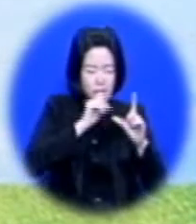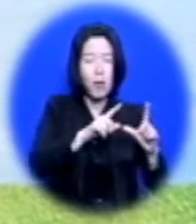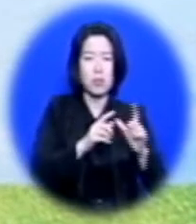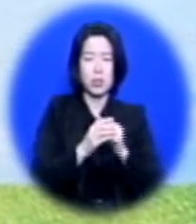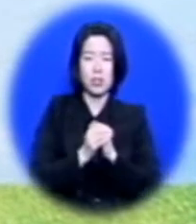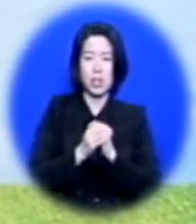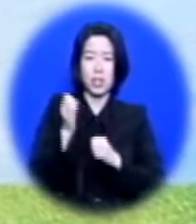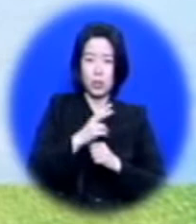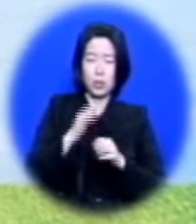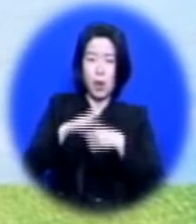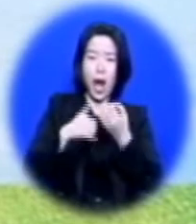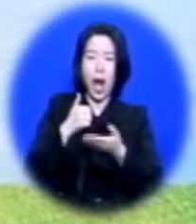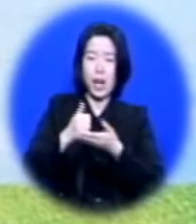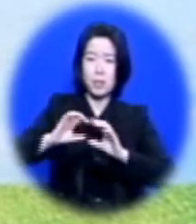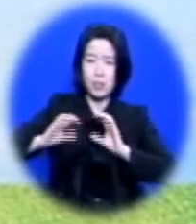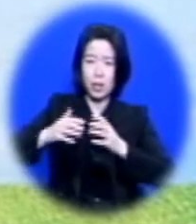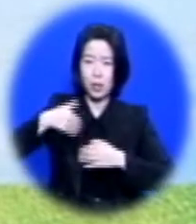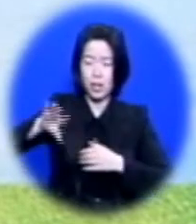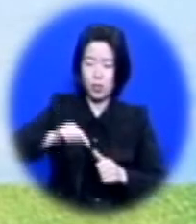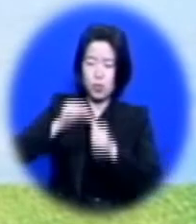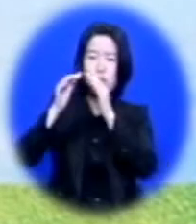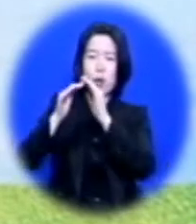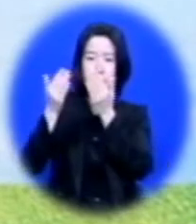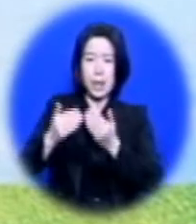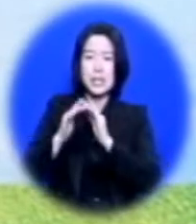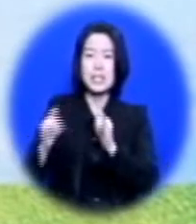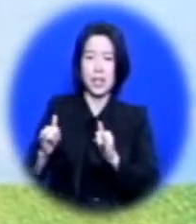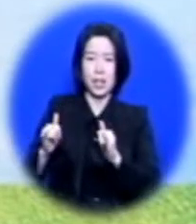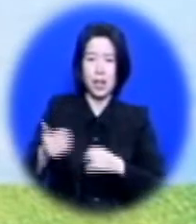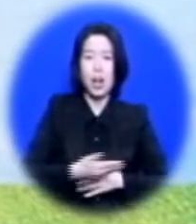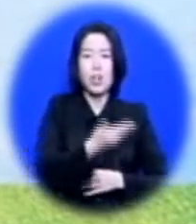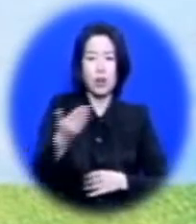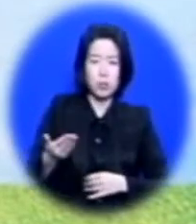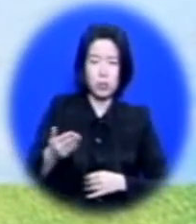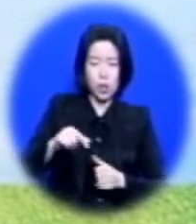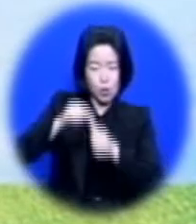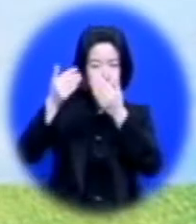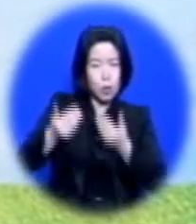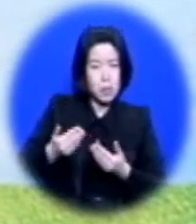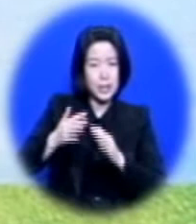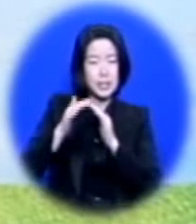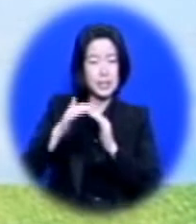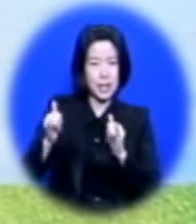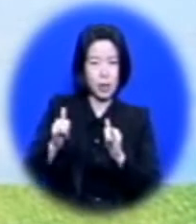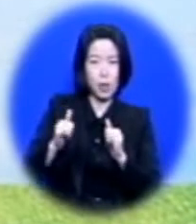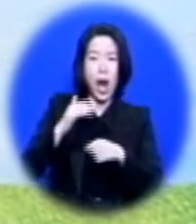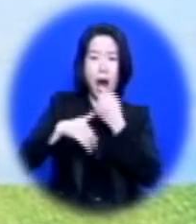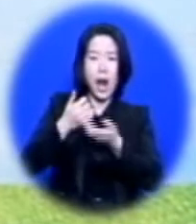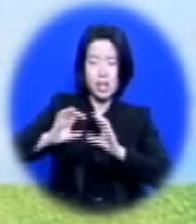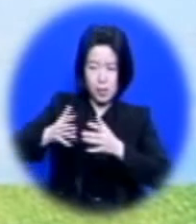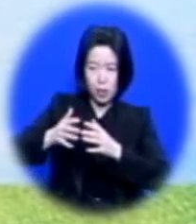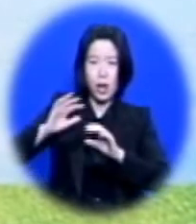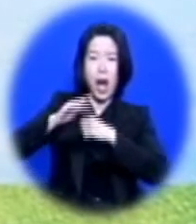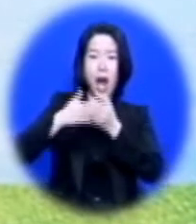그리고 하나님의 나라로 가는 구원받은 자 즉 여러분들은 구원받은 자로 하나님의 나라요 하나님께로 향하여 가고